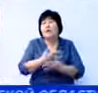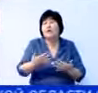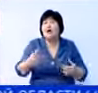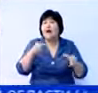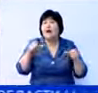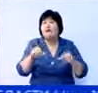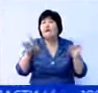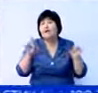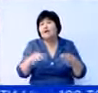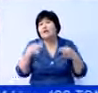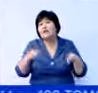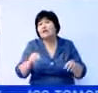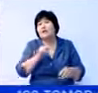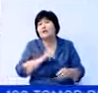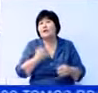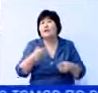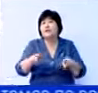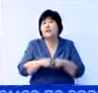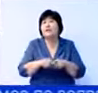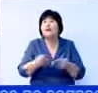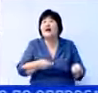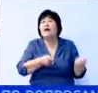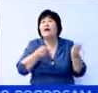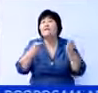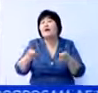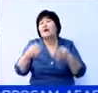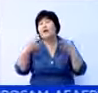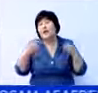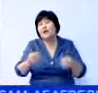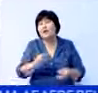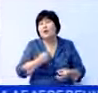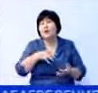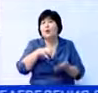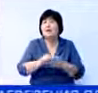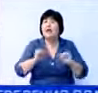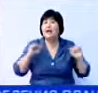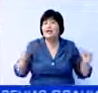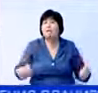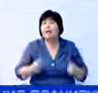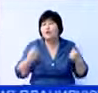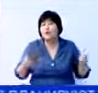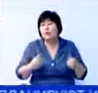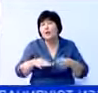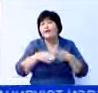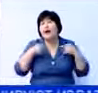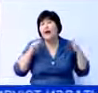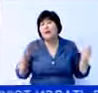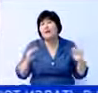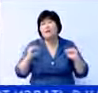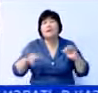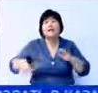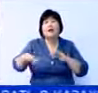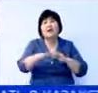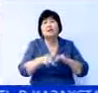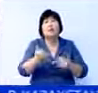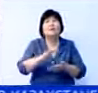и ресторанам разрешено работать исключительно на вынос. Разрешены индивидуальные занятия физкультурой и спортом на открытых спортивных площадках